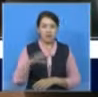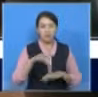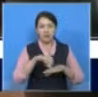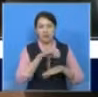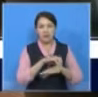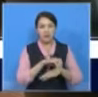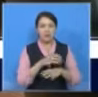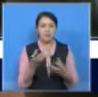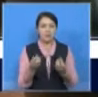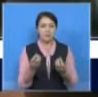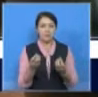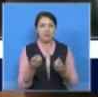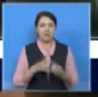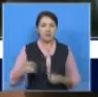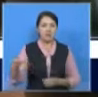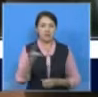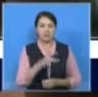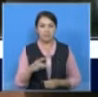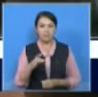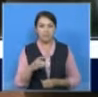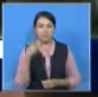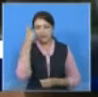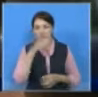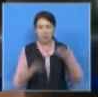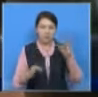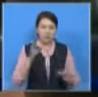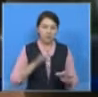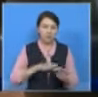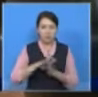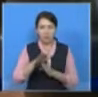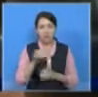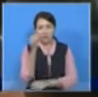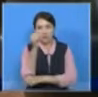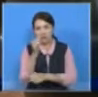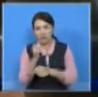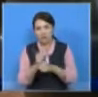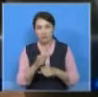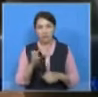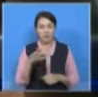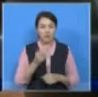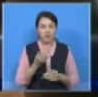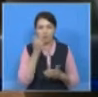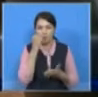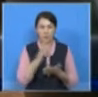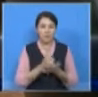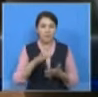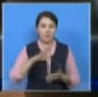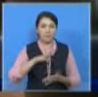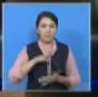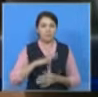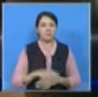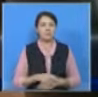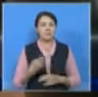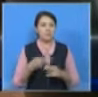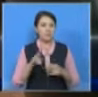әкімі және республикалық жеке сот орындаушылар палатасының арасында меморандумға қол қойылды.